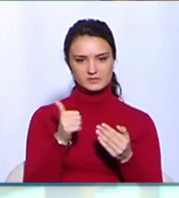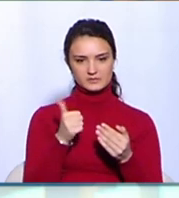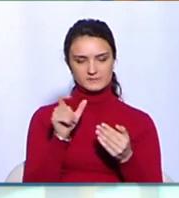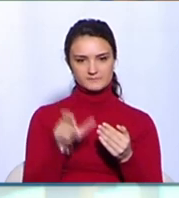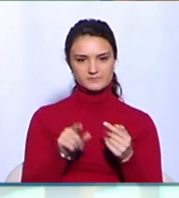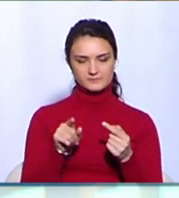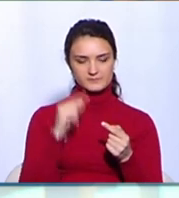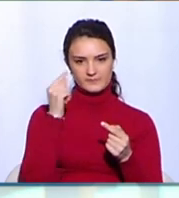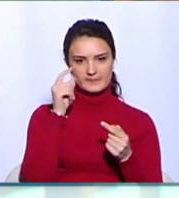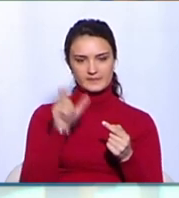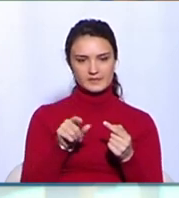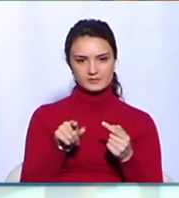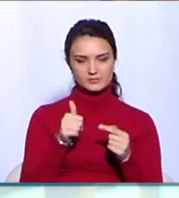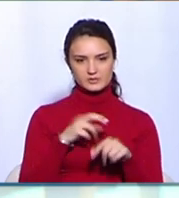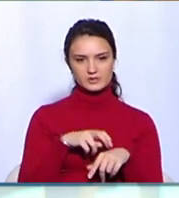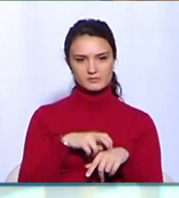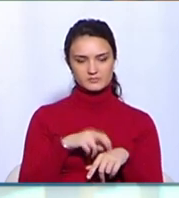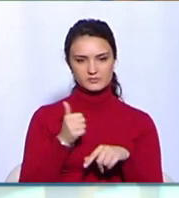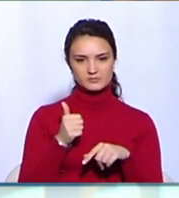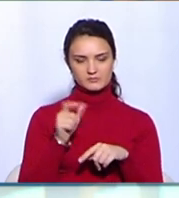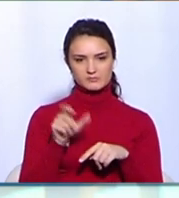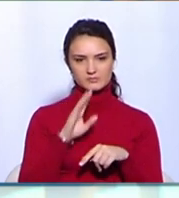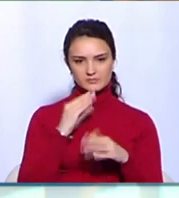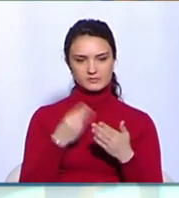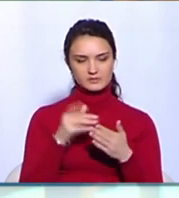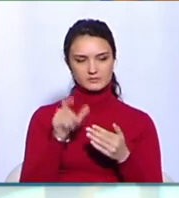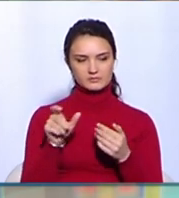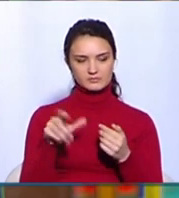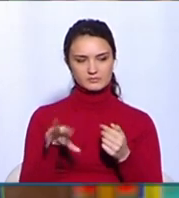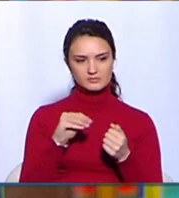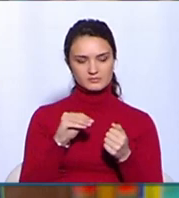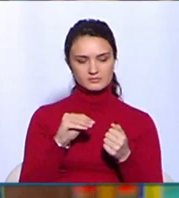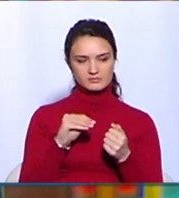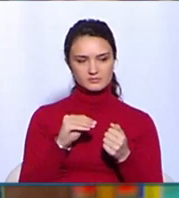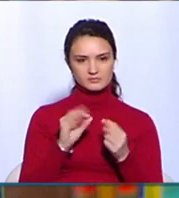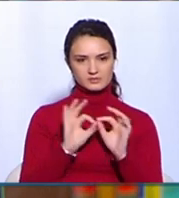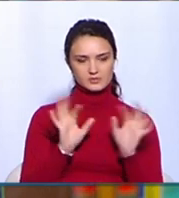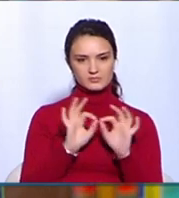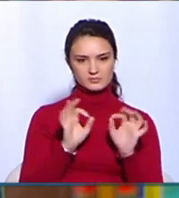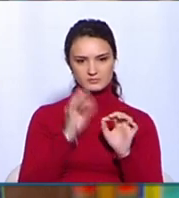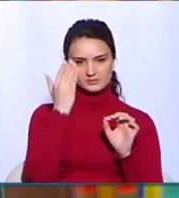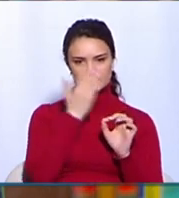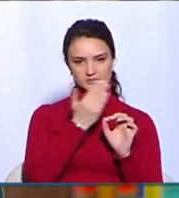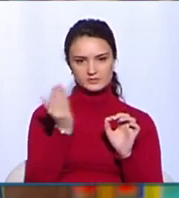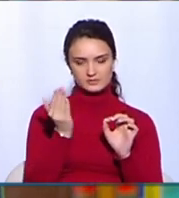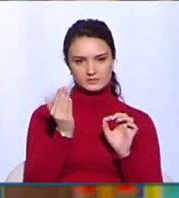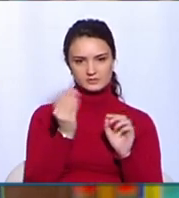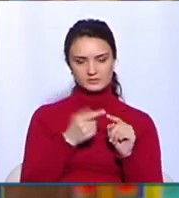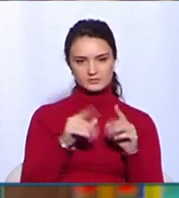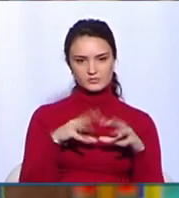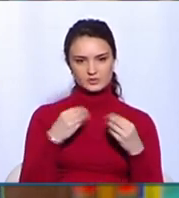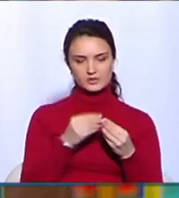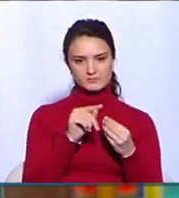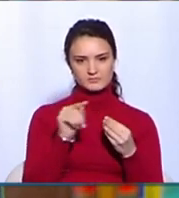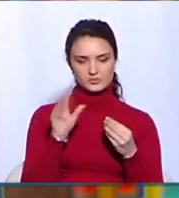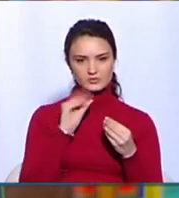როგორც ფსიქიატრმა, როგორც ექიმმა, როგორც პატივცემულმა ქალბატონებმა, აი განუმარტოთ საზოგადოებას და ამ ოჯახებს,